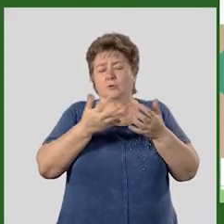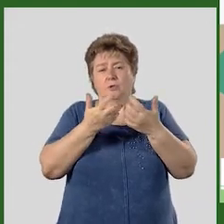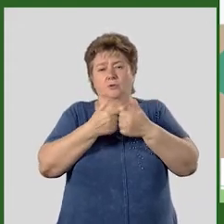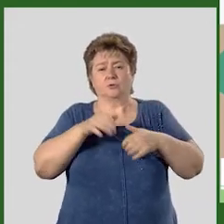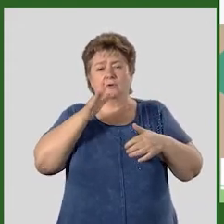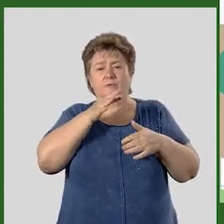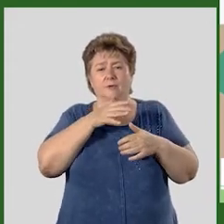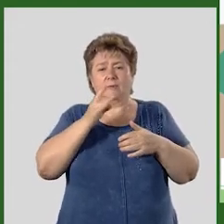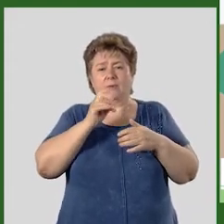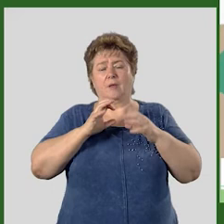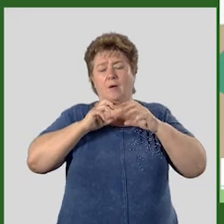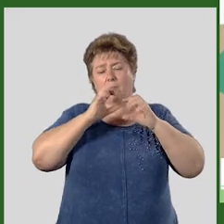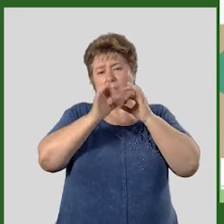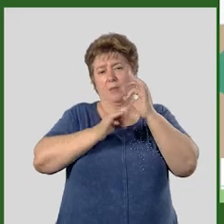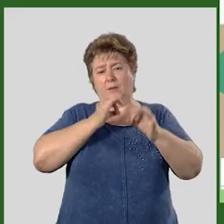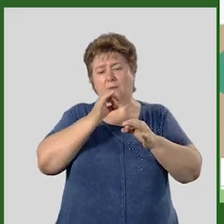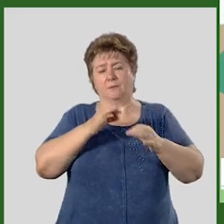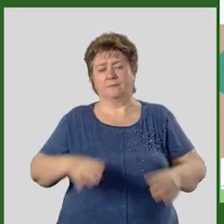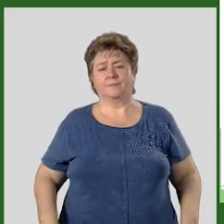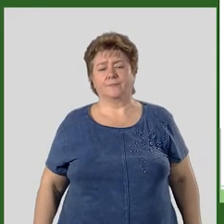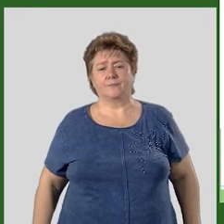отсчета времени на планете.